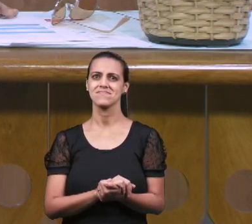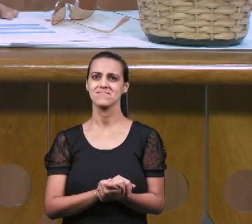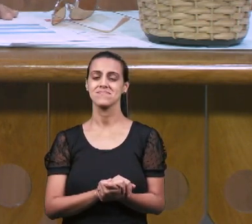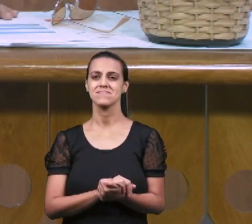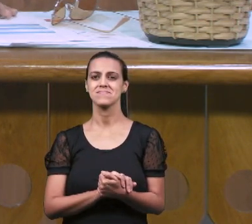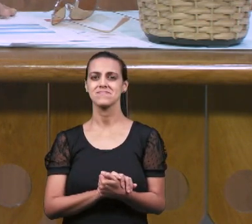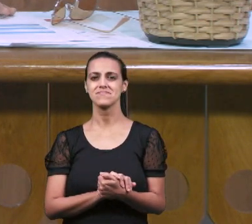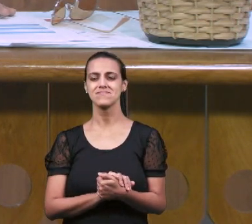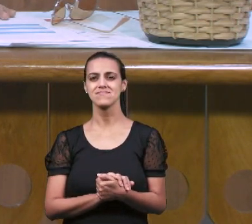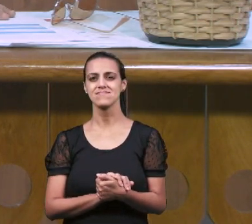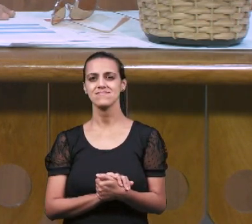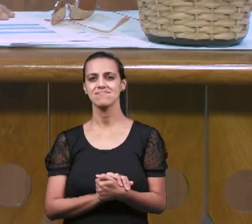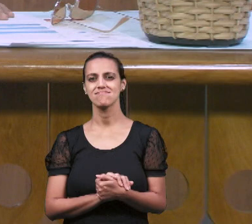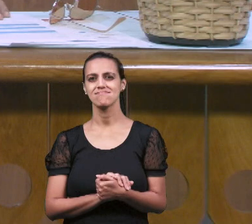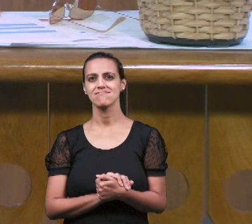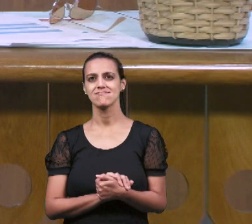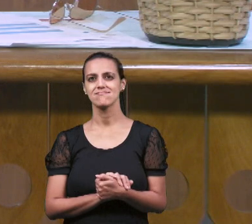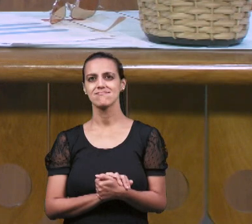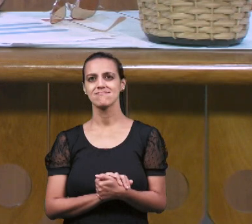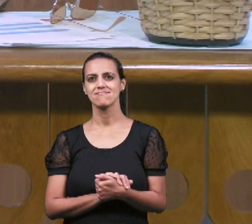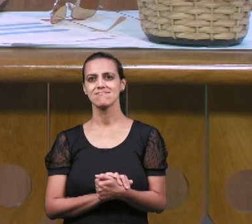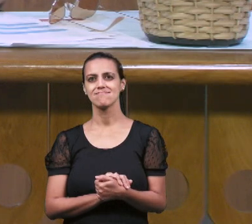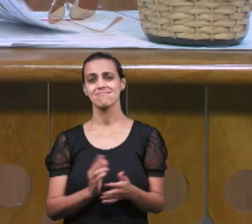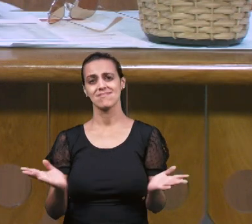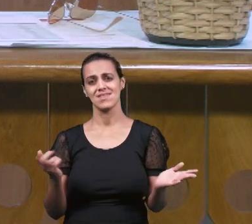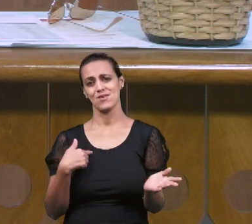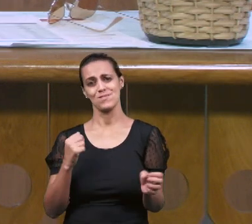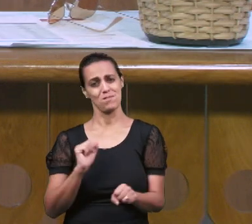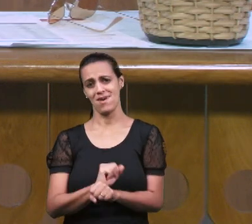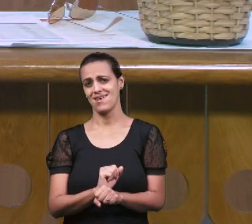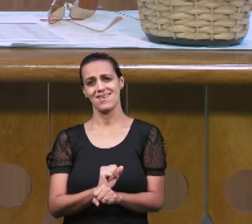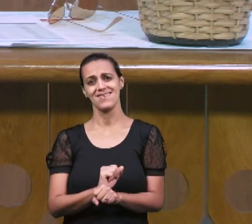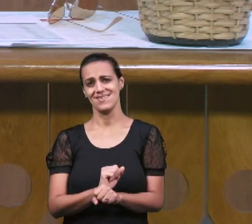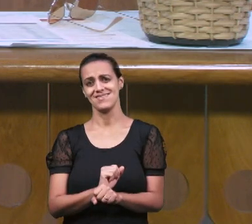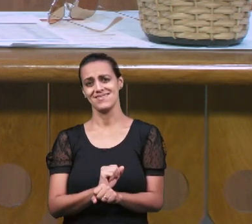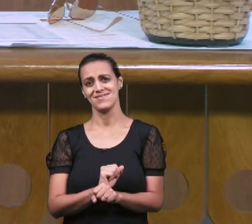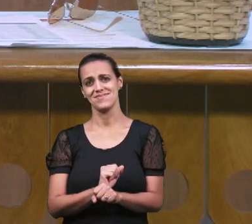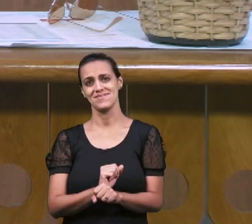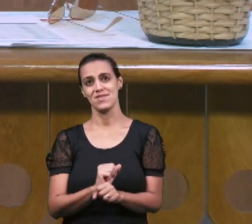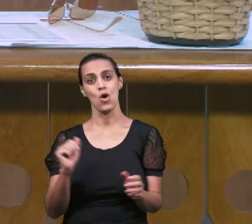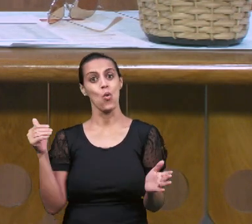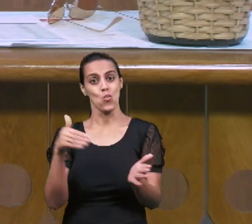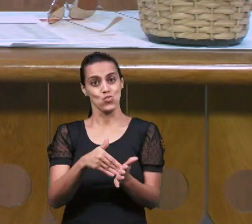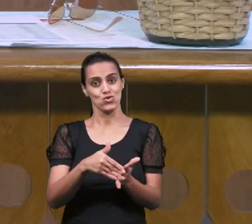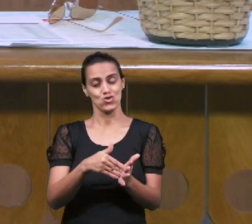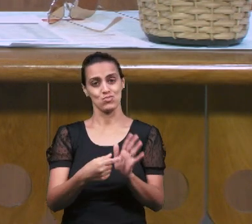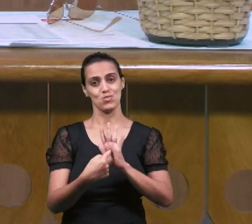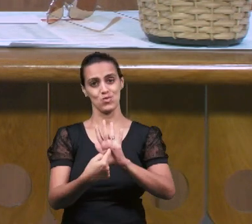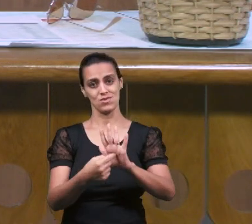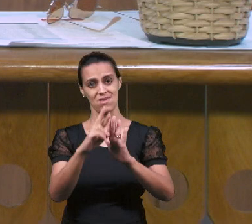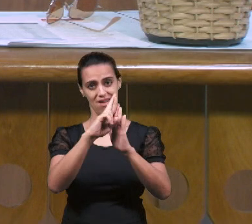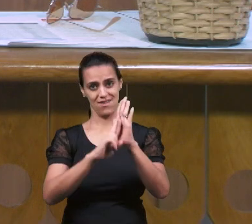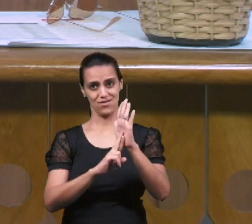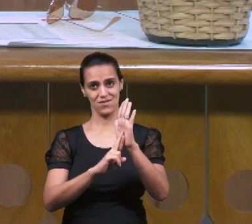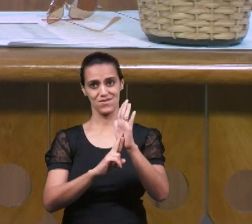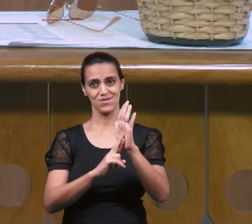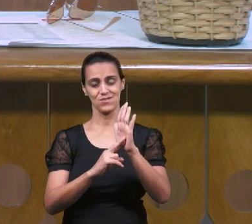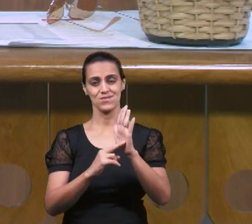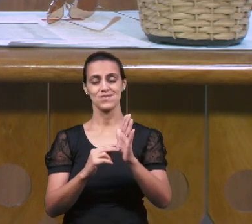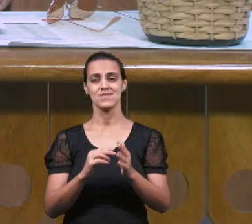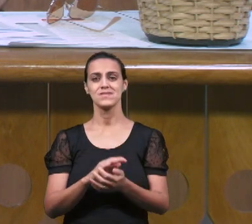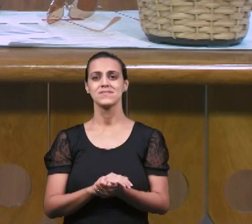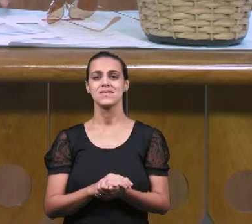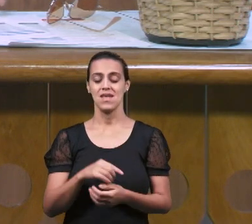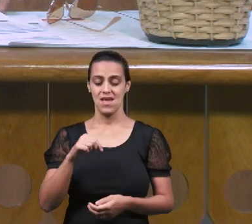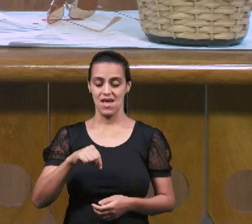Beaucoup de choses. Mes frères, je vais m'arrêter ici, juste pour donner un dernier rapport. Nous avons eu cette semaine, nous